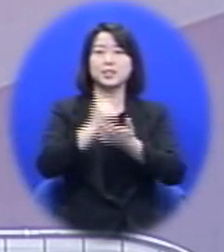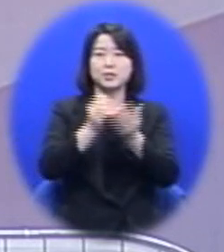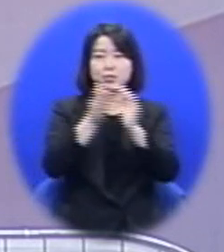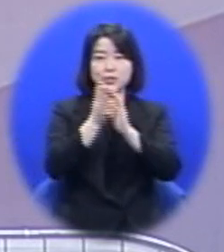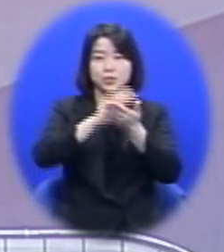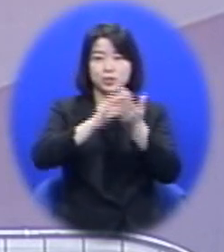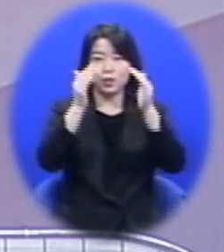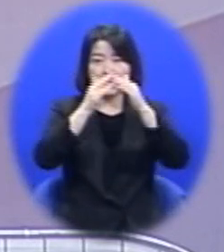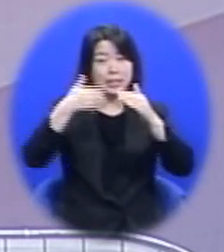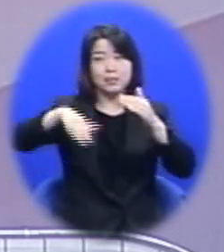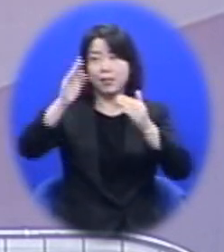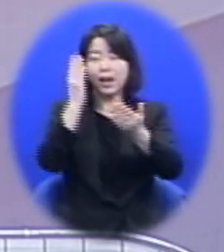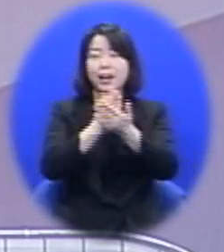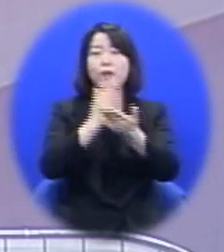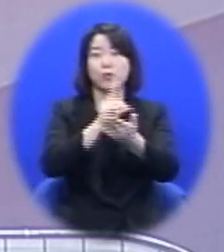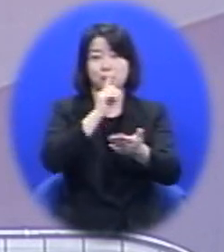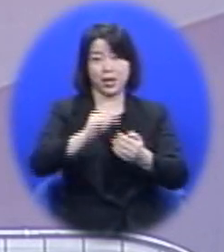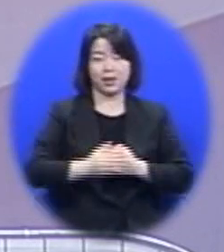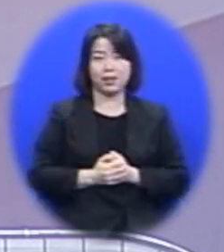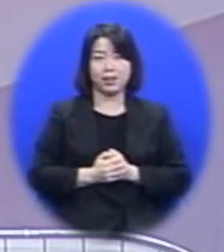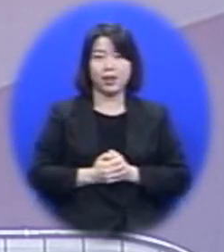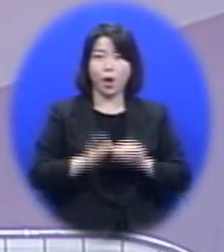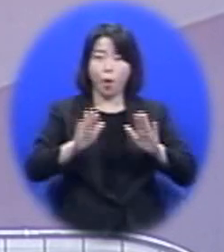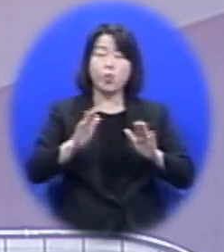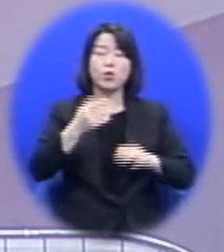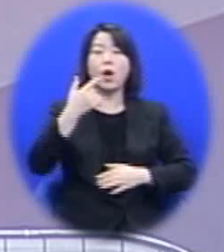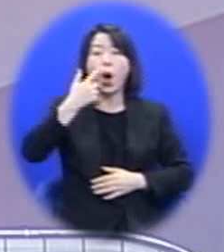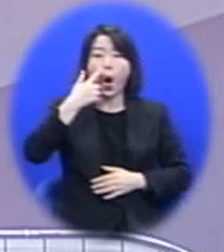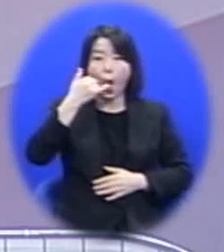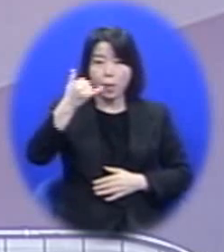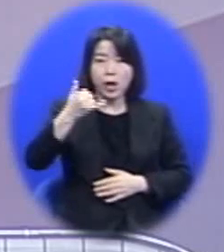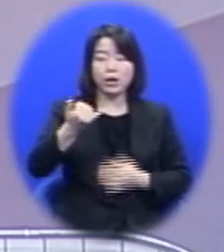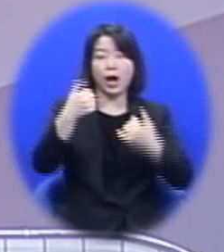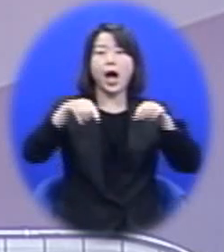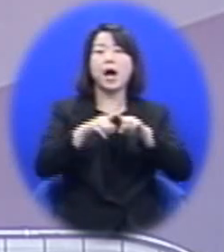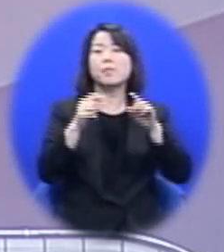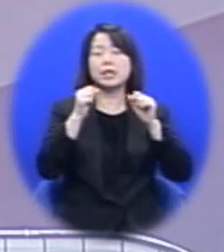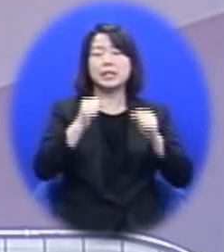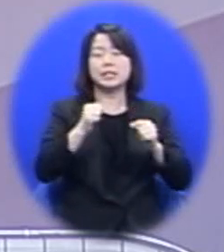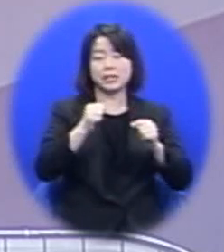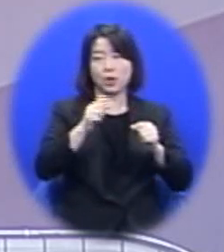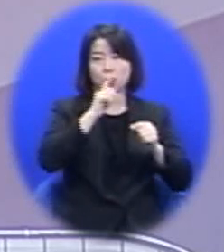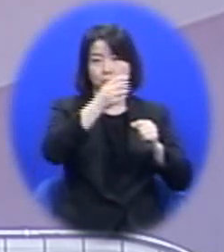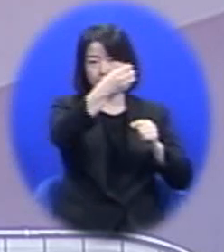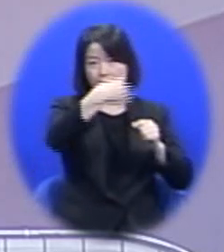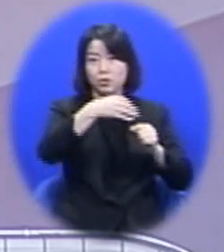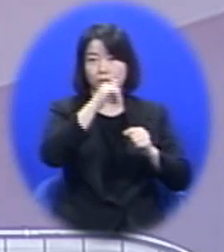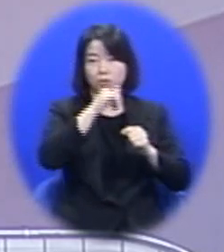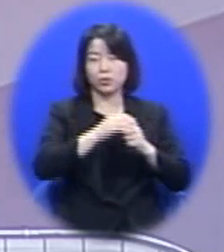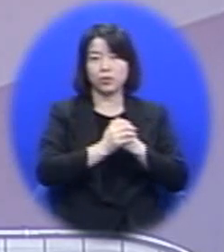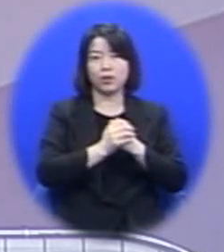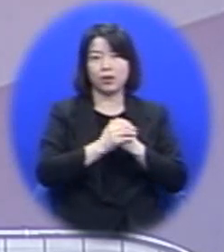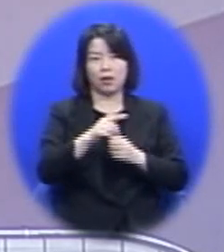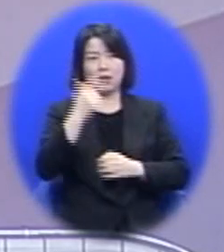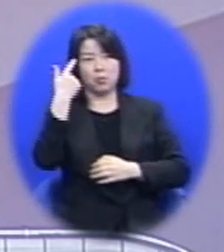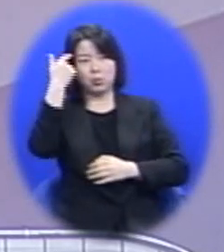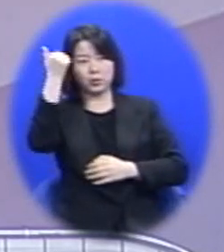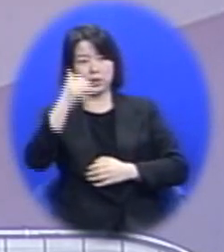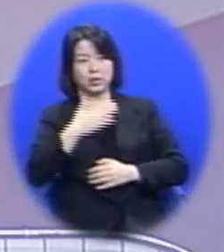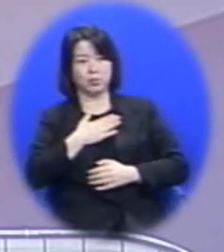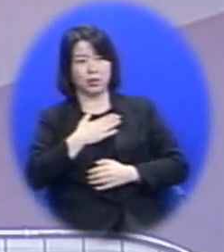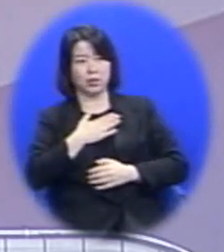유치원 가지 말라고 그랬다. 오늘은 엄마 아빠랑 같이 있으라고 그랬다는 거. 목사님이 급